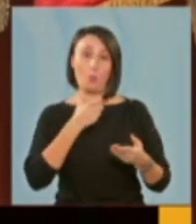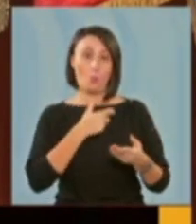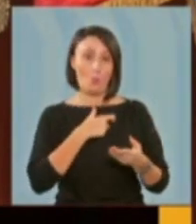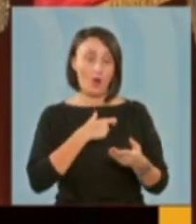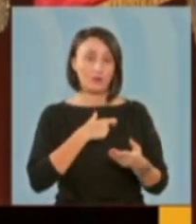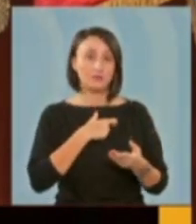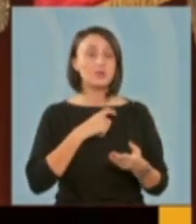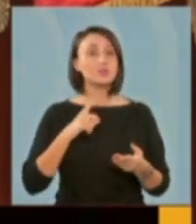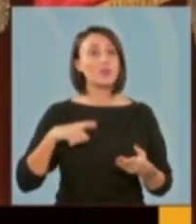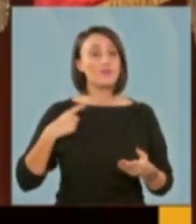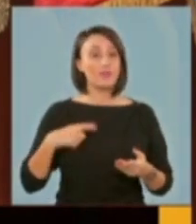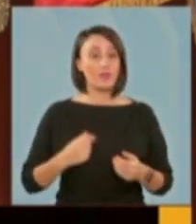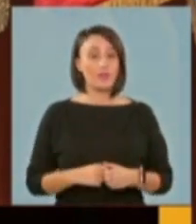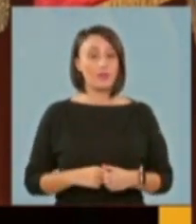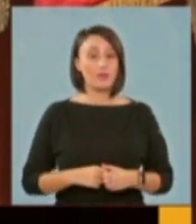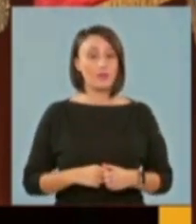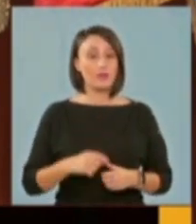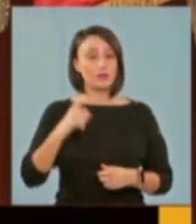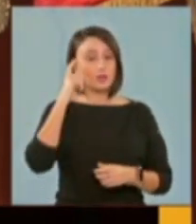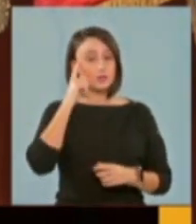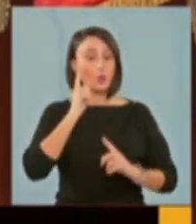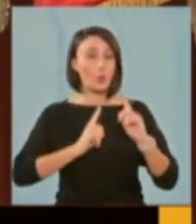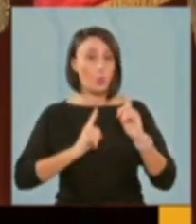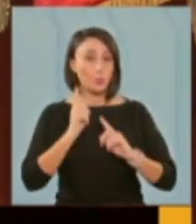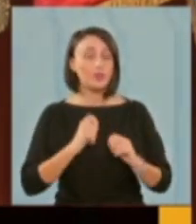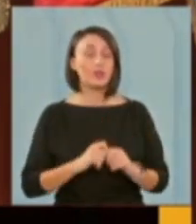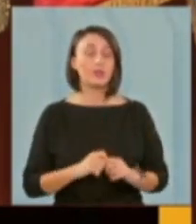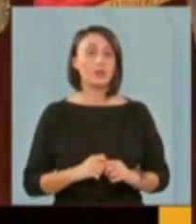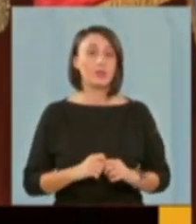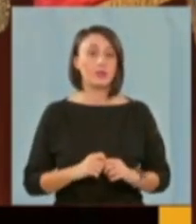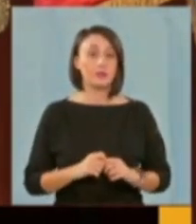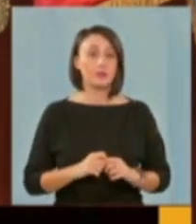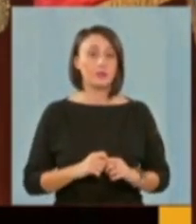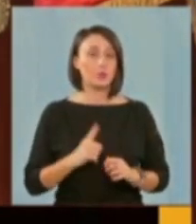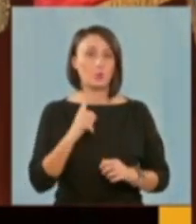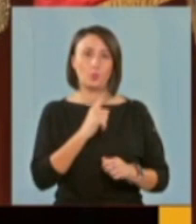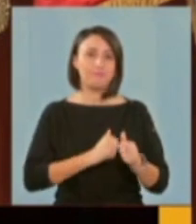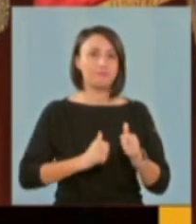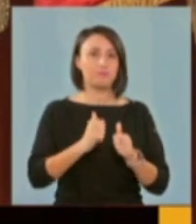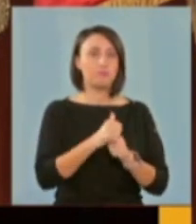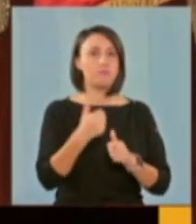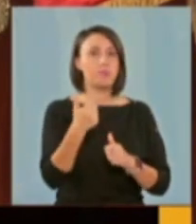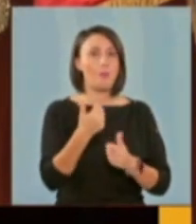fie considerat de unii ca nu în prima linie.